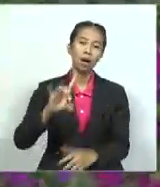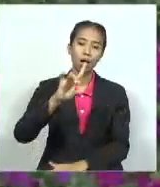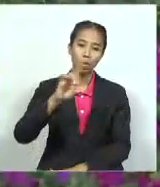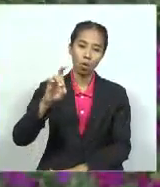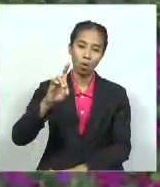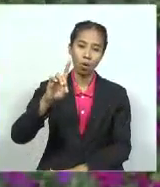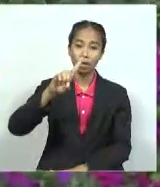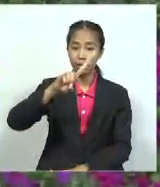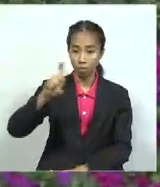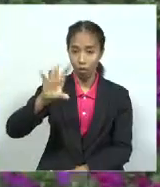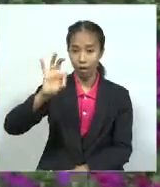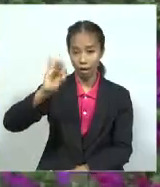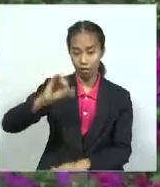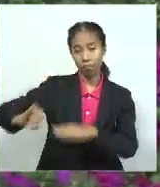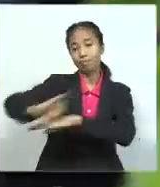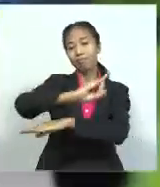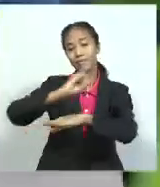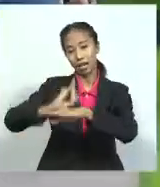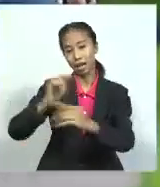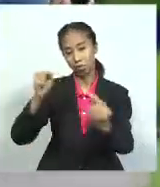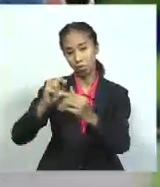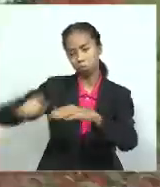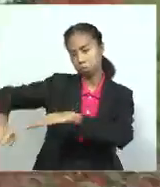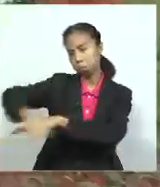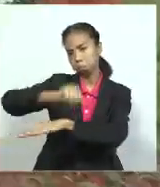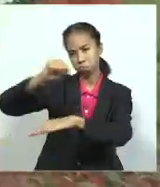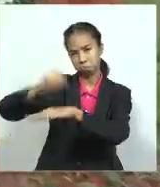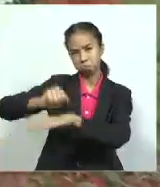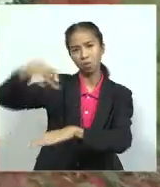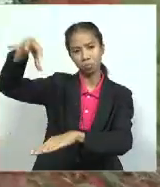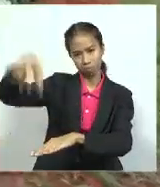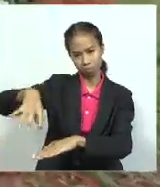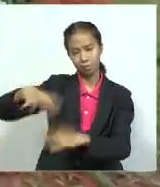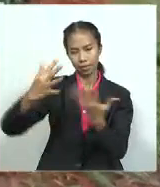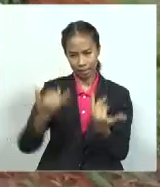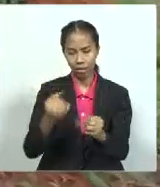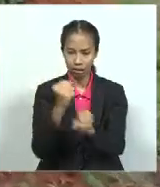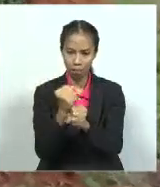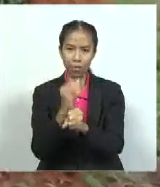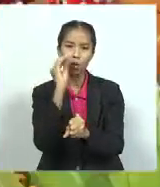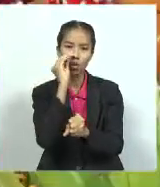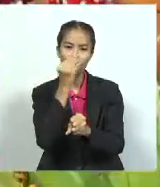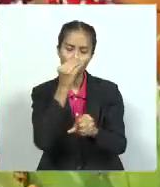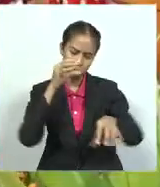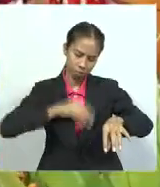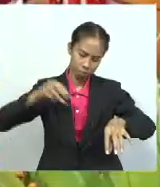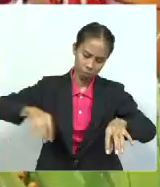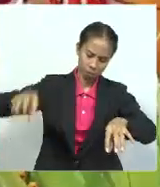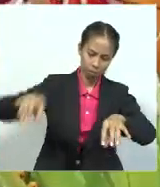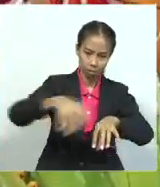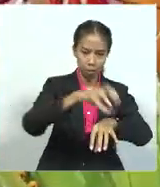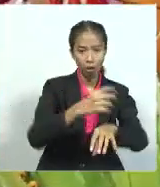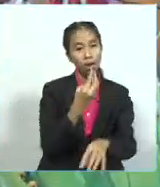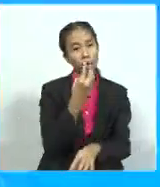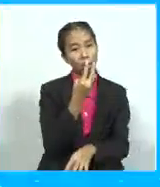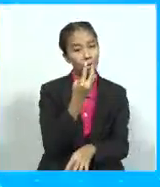190ไร่ในพื้นที่ของสวนสาธารณะบึงทุ่งสร้างให้เป็นปราสาทดอกไม้เรียกว่ามองไปทางไหนก็